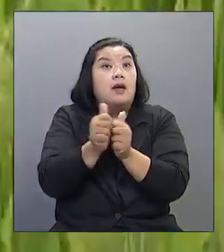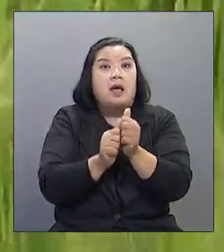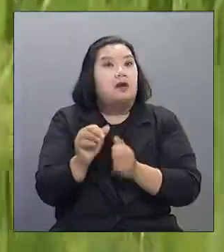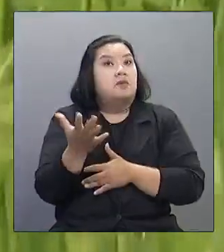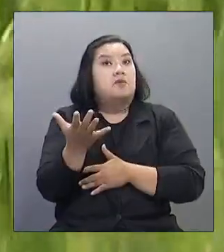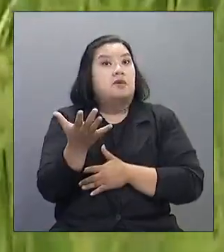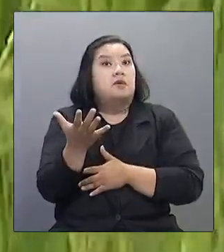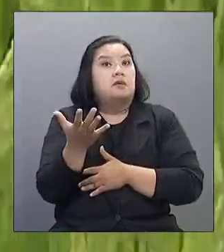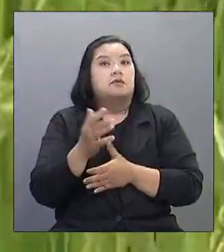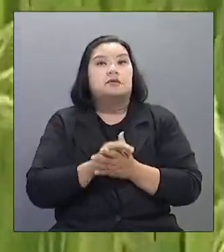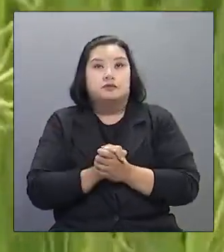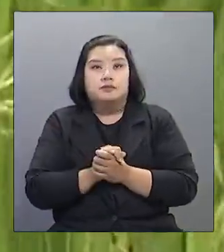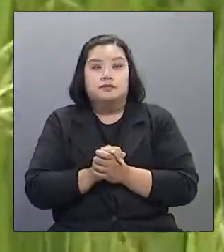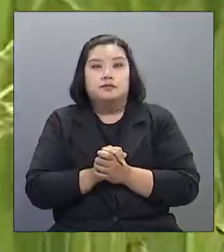แข่งขันในเวทีนี้ค่ะ